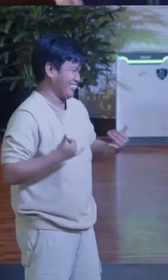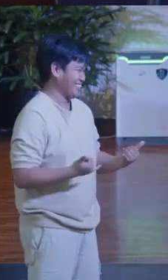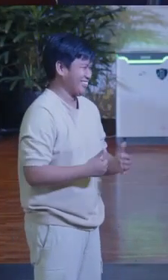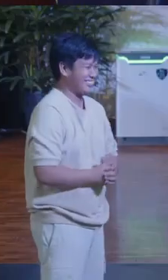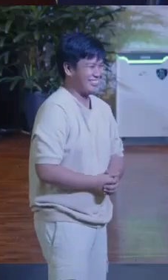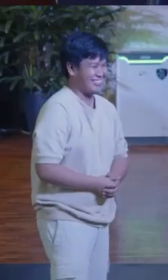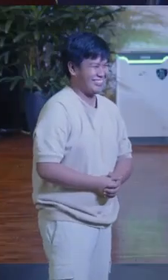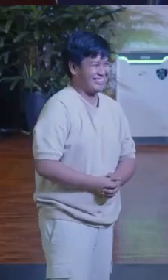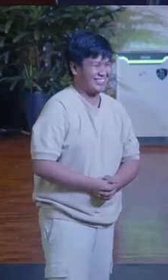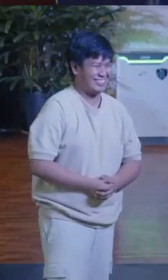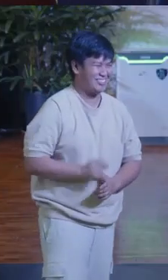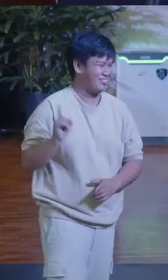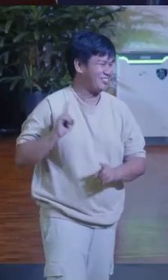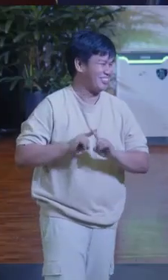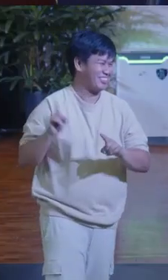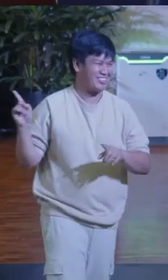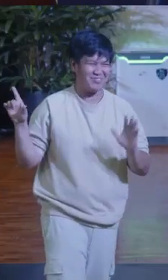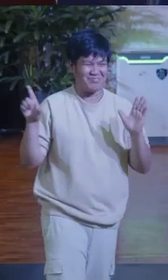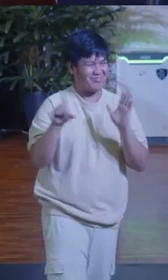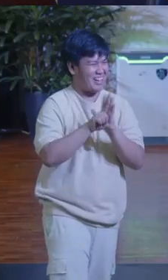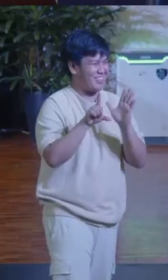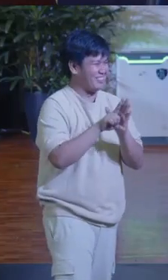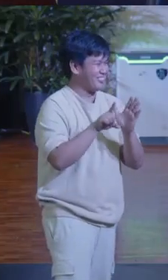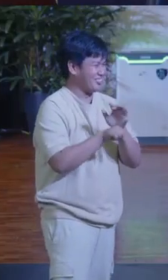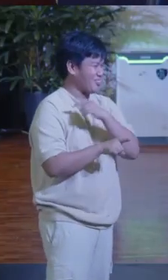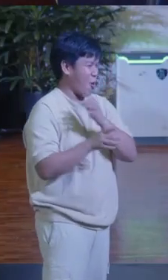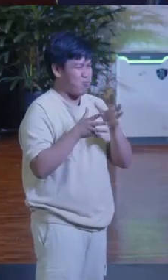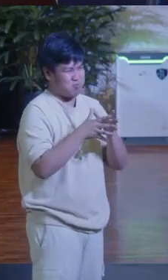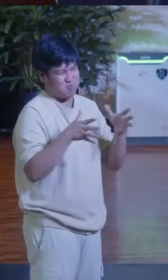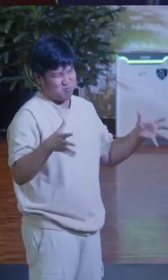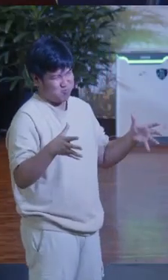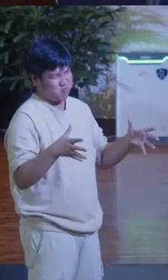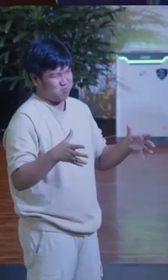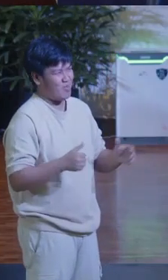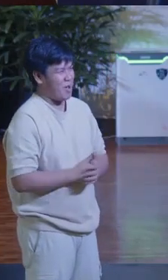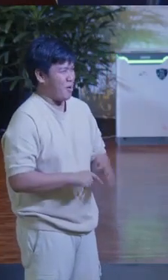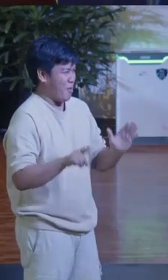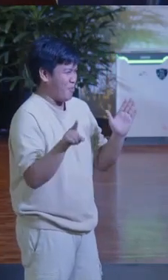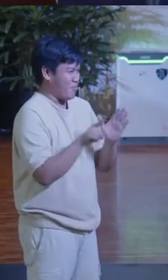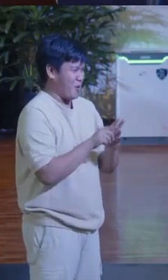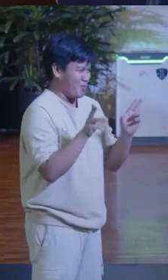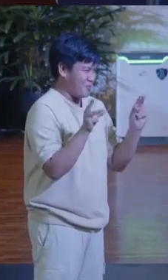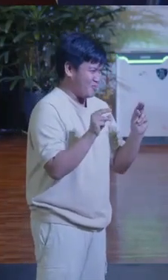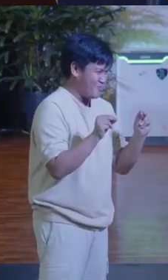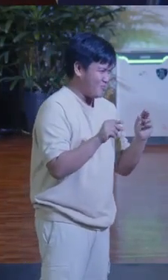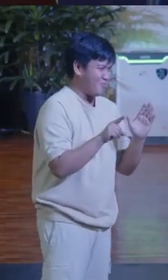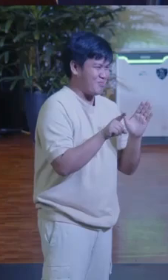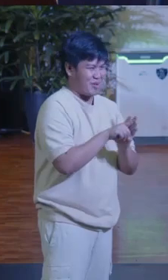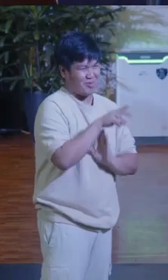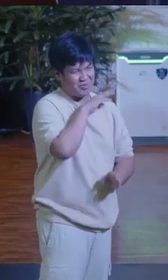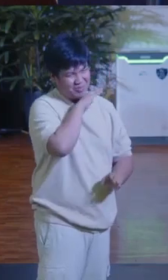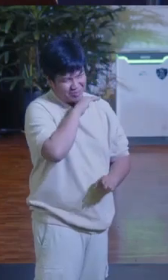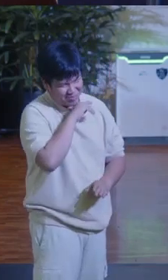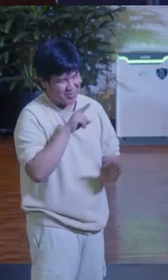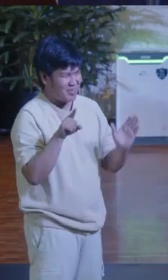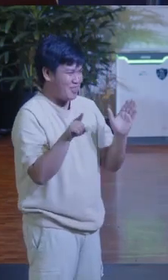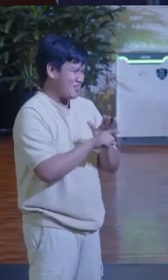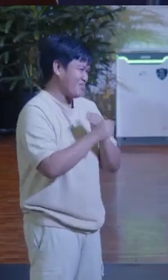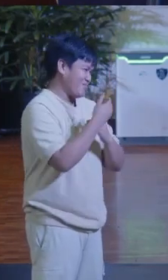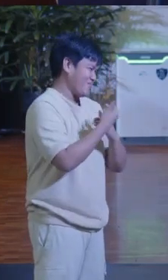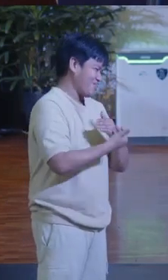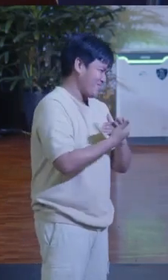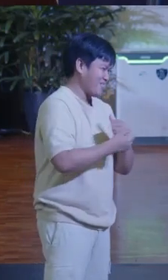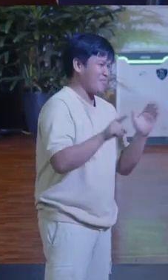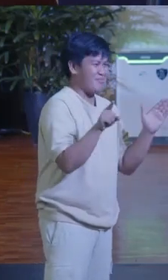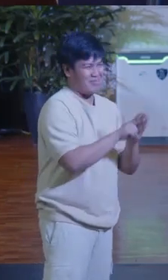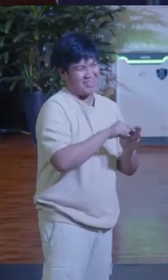Kasi ngayon, marami pong bawal sa akin eh. No? Bawal ang mataba, bawal ang matamis, bawal ang tinapay, bawal ang kanin, bawal